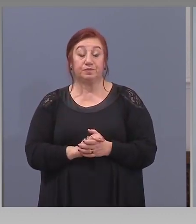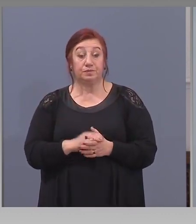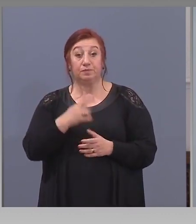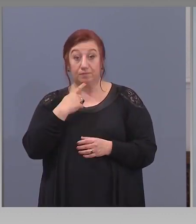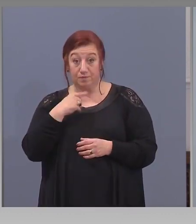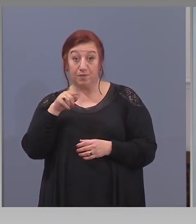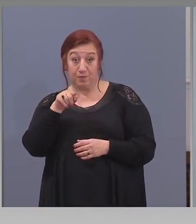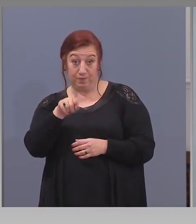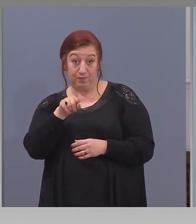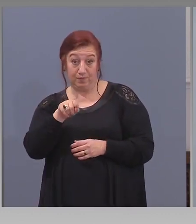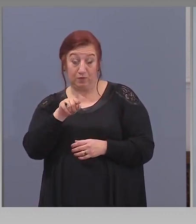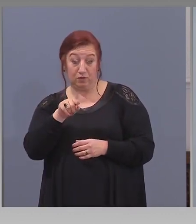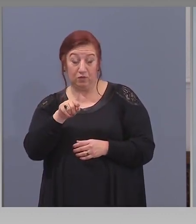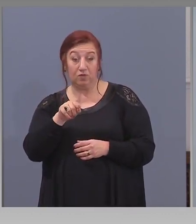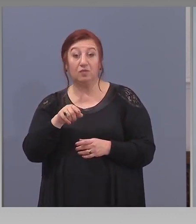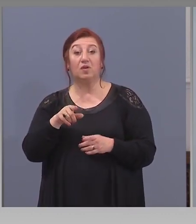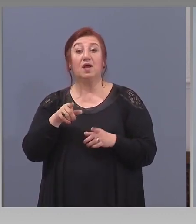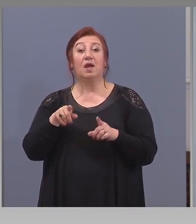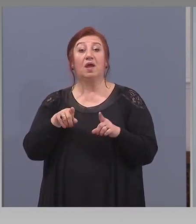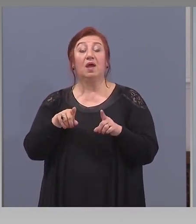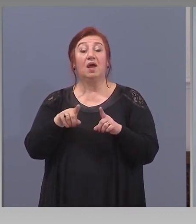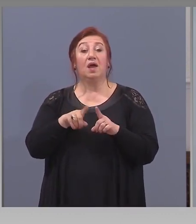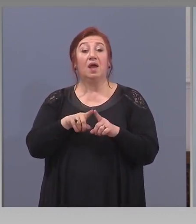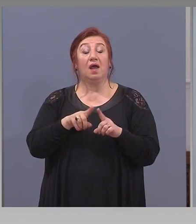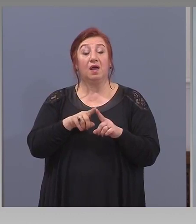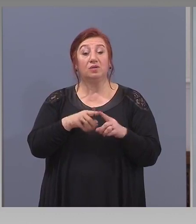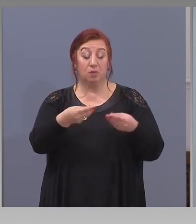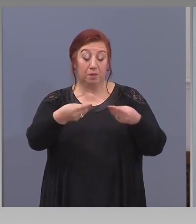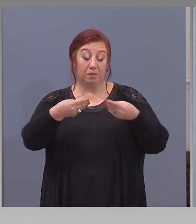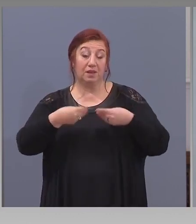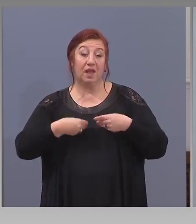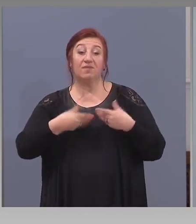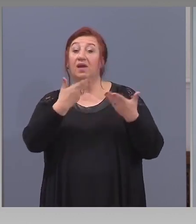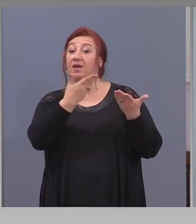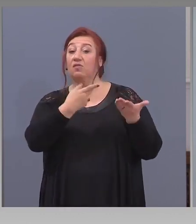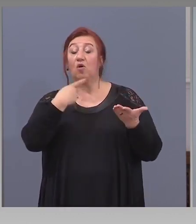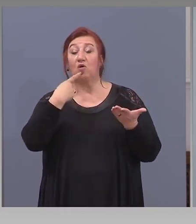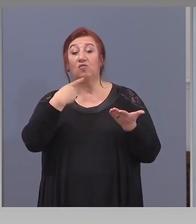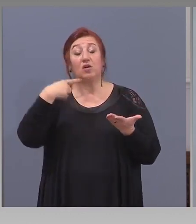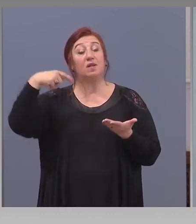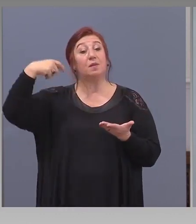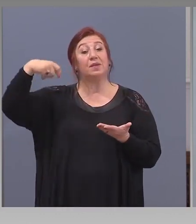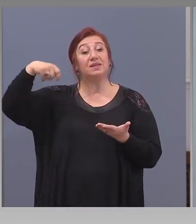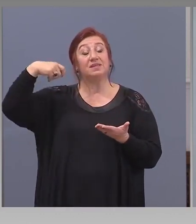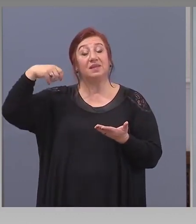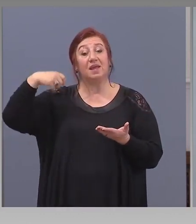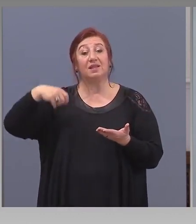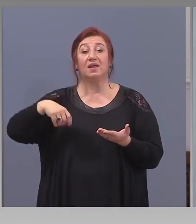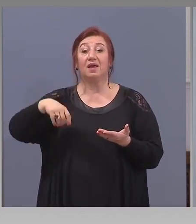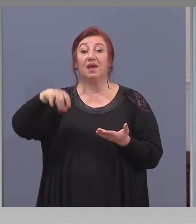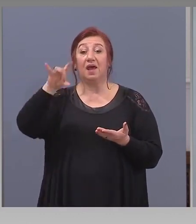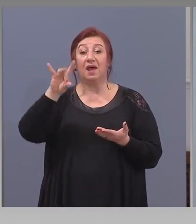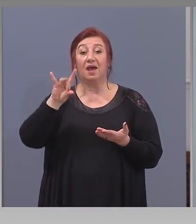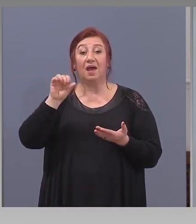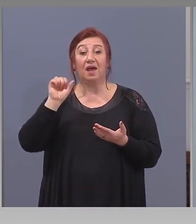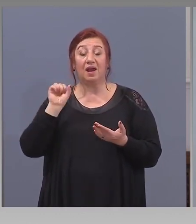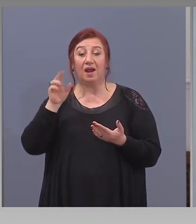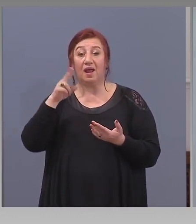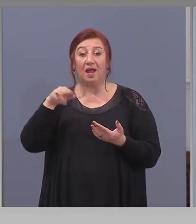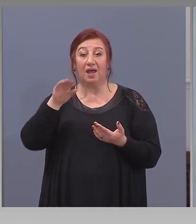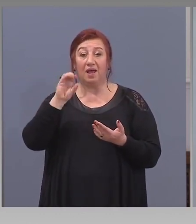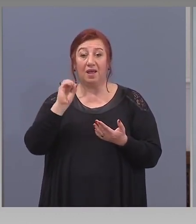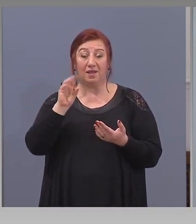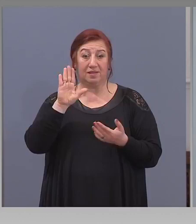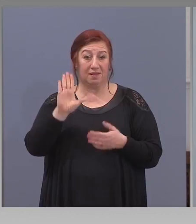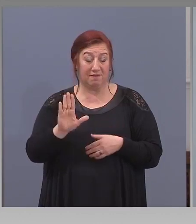Затова, като ми дадоха какво е говорил президента Радев, и ако се сравни с това, което говори